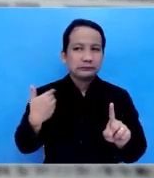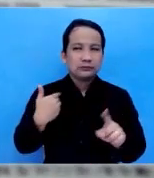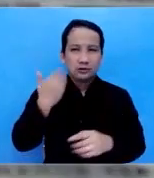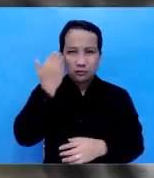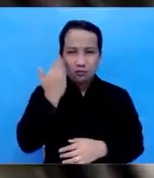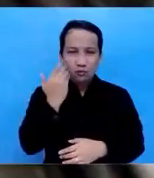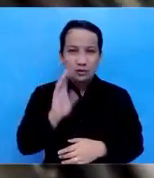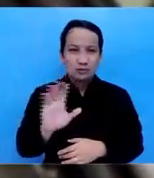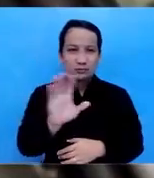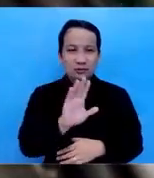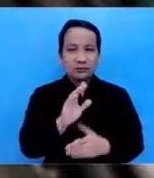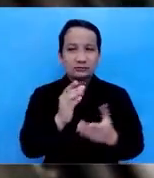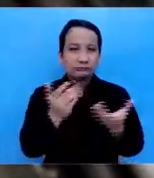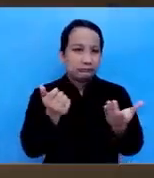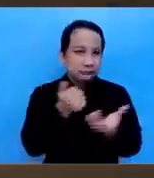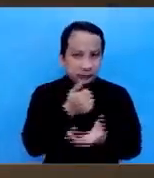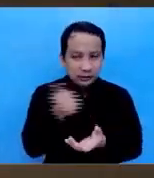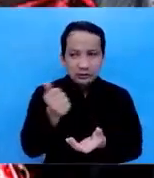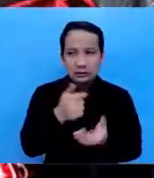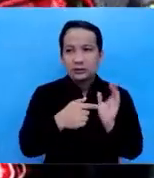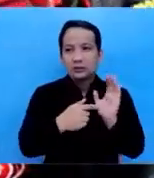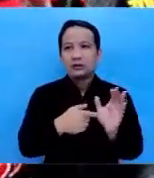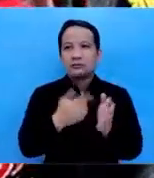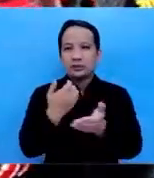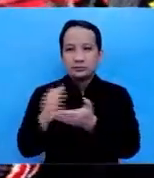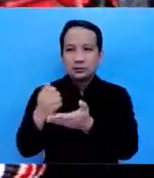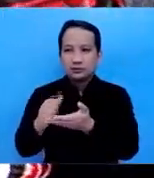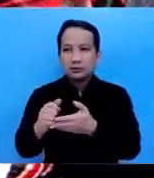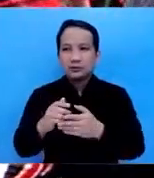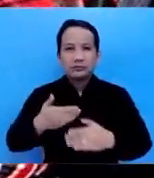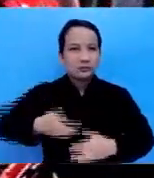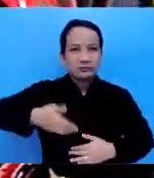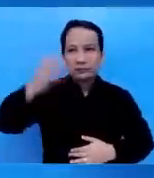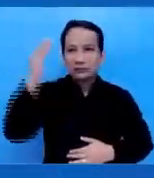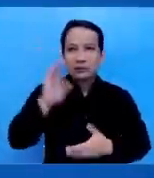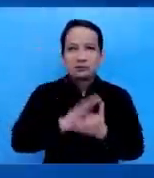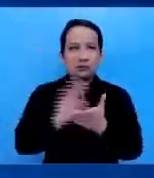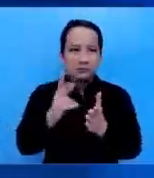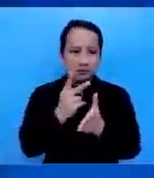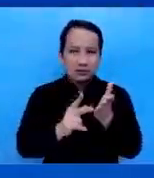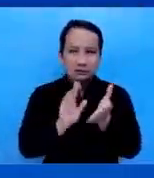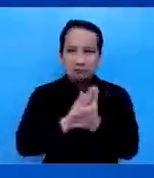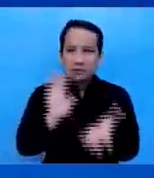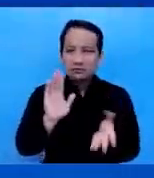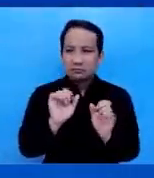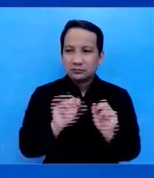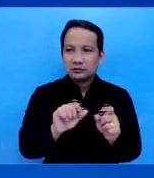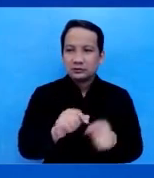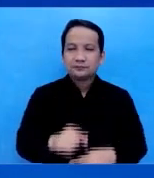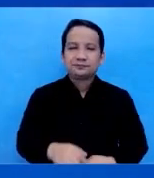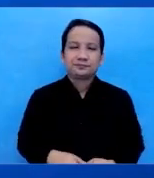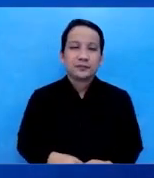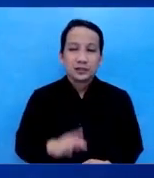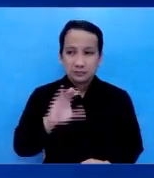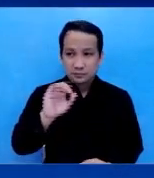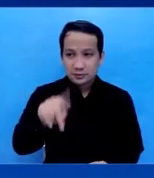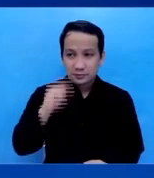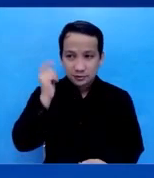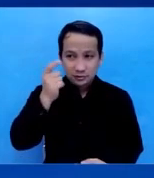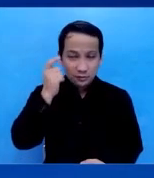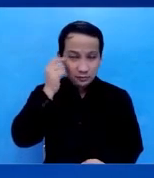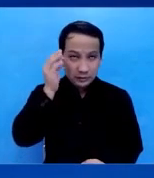para sa kanilang gastusin. Kahit sabihin tama na tumaas ang dolyar, mahal pa rin yung bilihin. Ayon kay BSP Governor Felipe